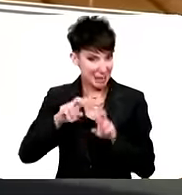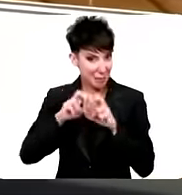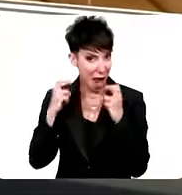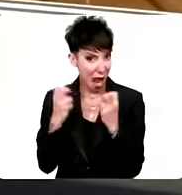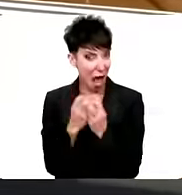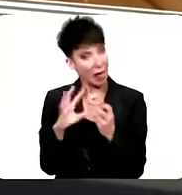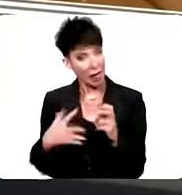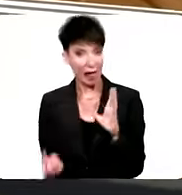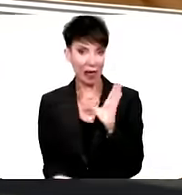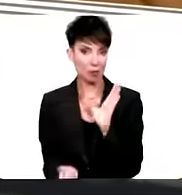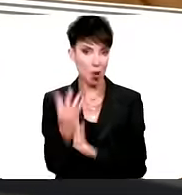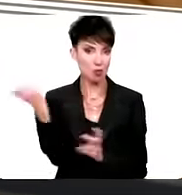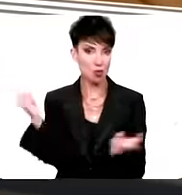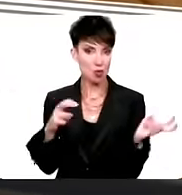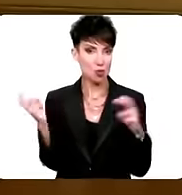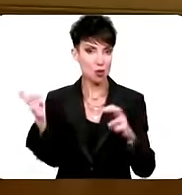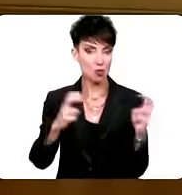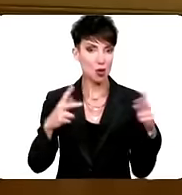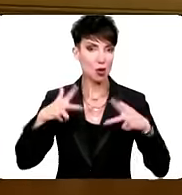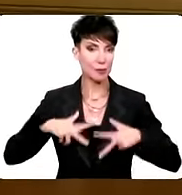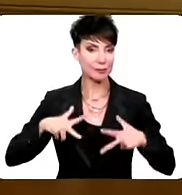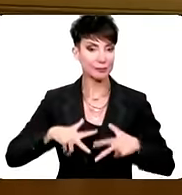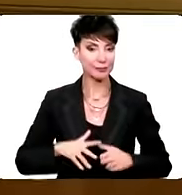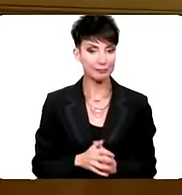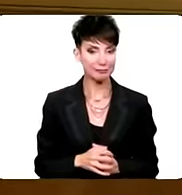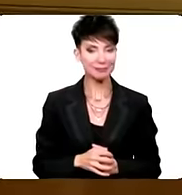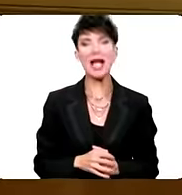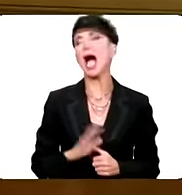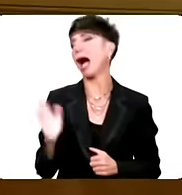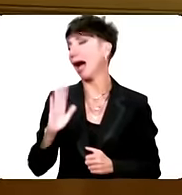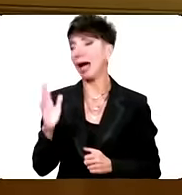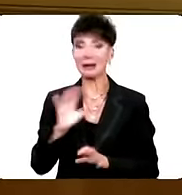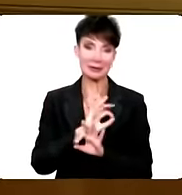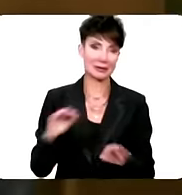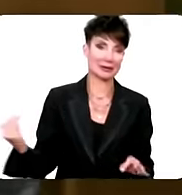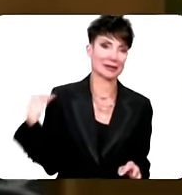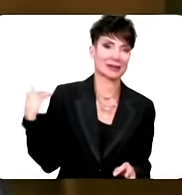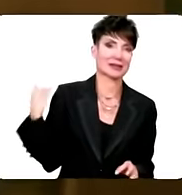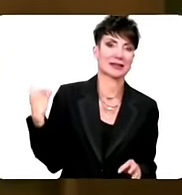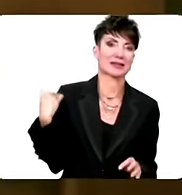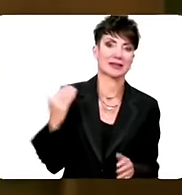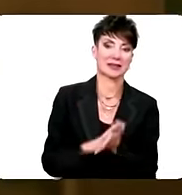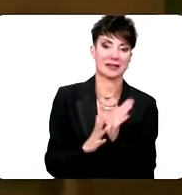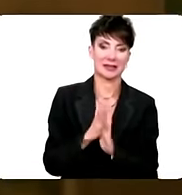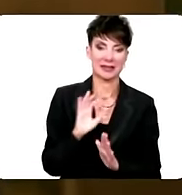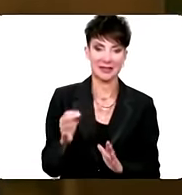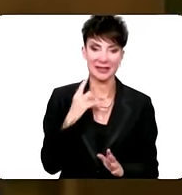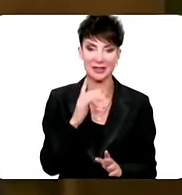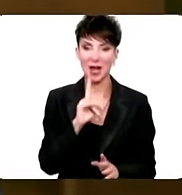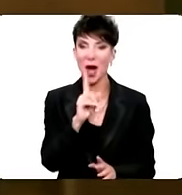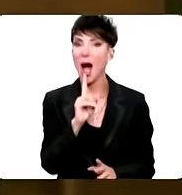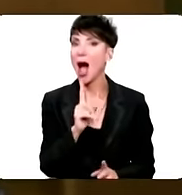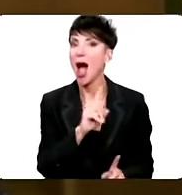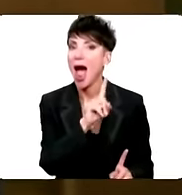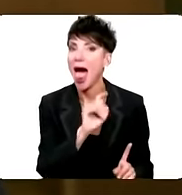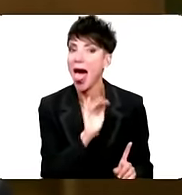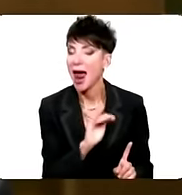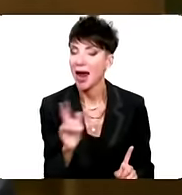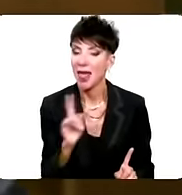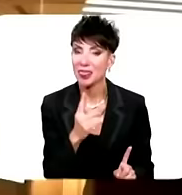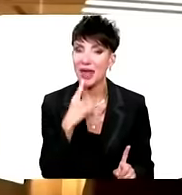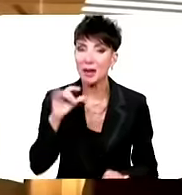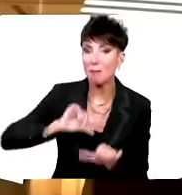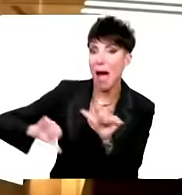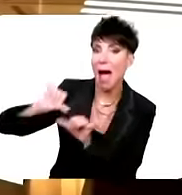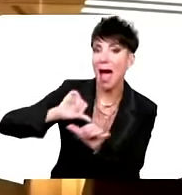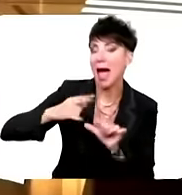της κυβέρνησης. Ήμουν σίγουρος ότι θα μου κάνατε αυτή την ερώτηση. Δεν σας έκανα την ερώτηση που περιμένατε. Δεν μίλησα για ένα σχηματισμό. Ρωτάω με